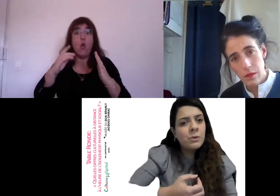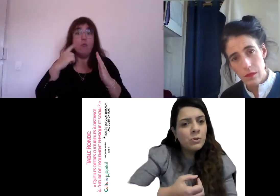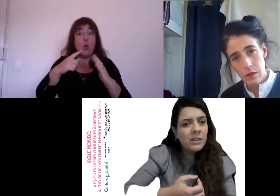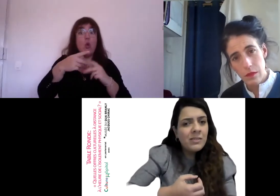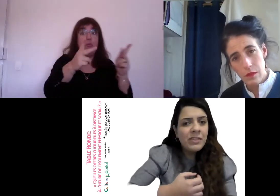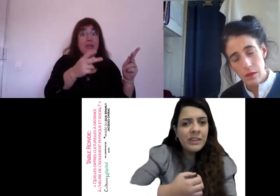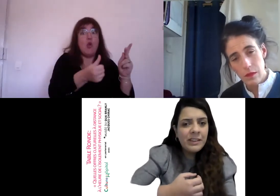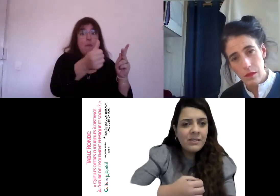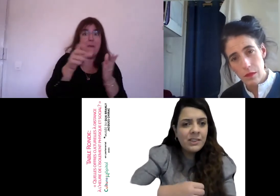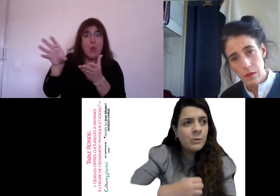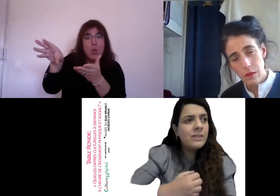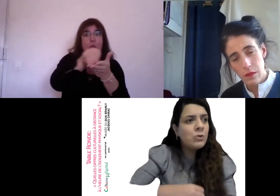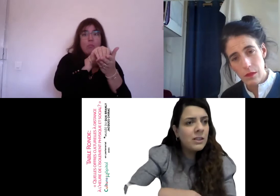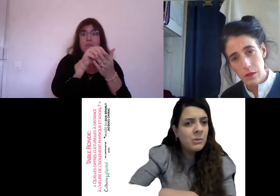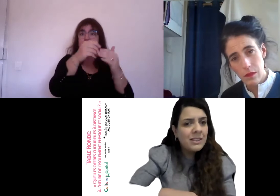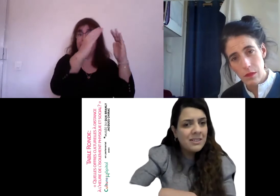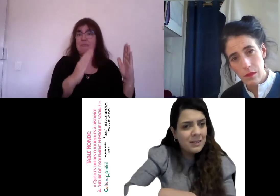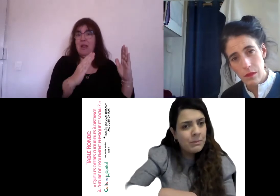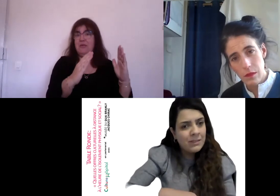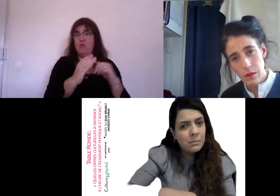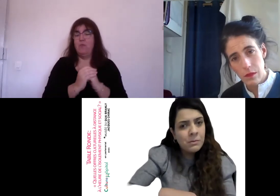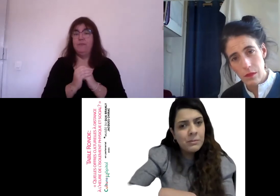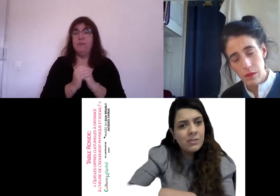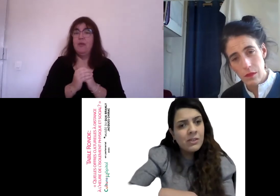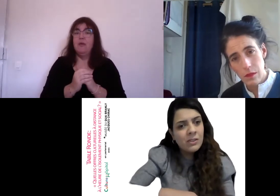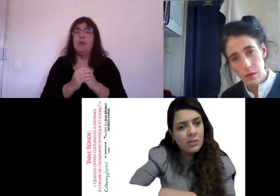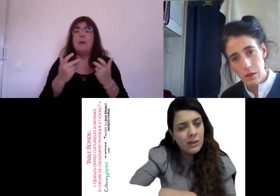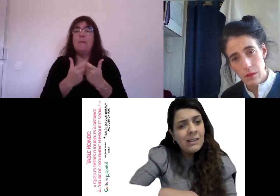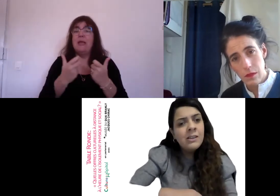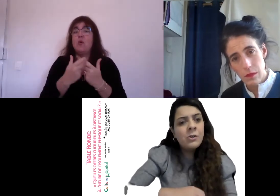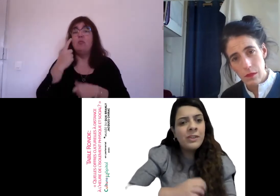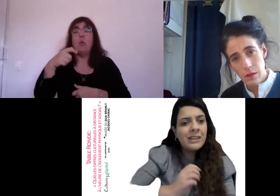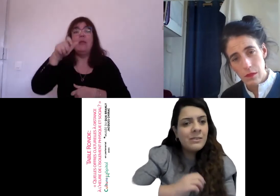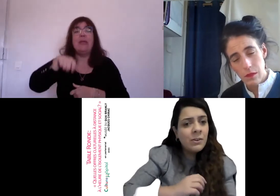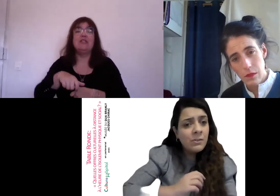de produire des vidéos naturellement accessibles. Par exemple, pour les personnes déficientes visuelles,